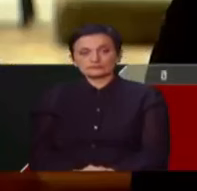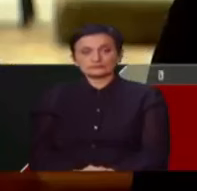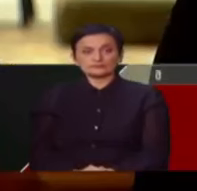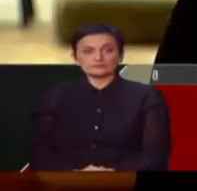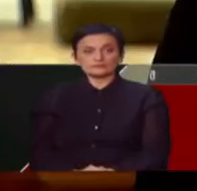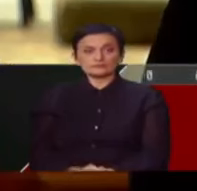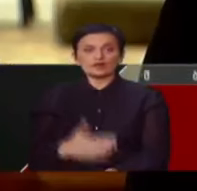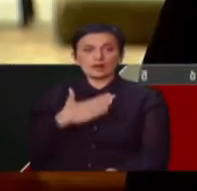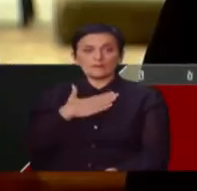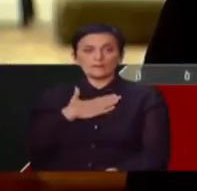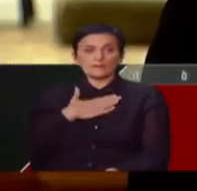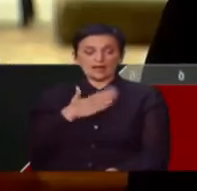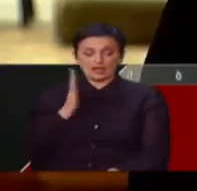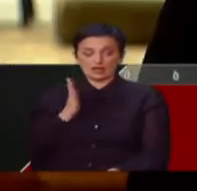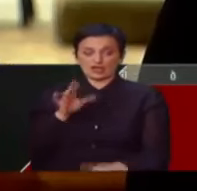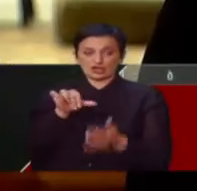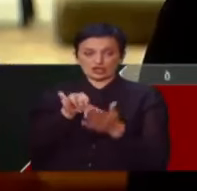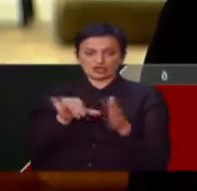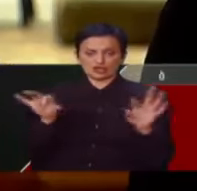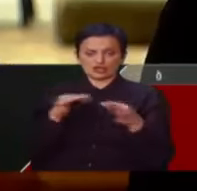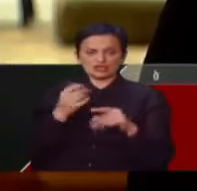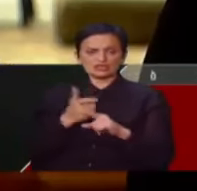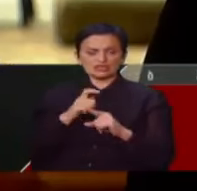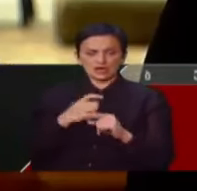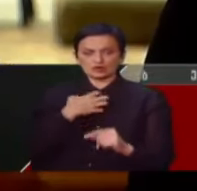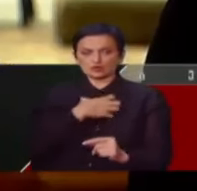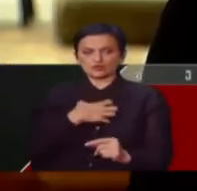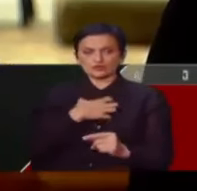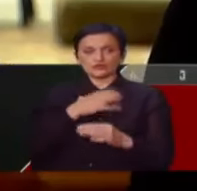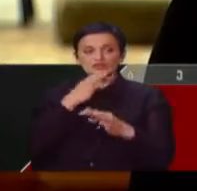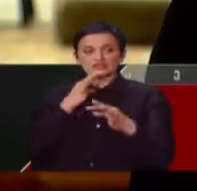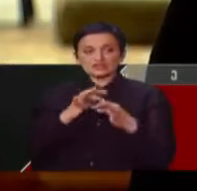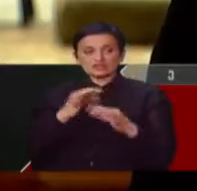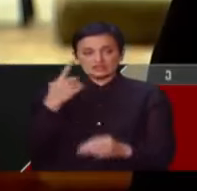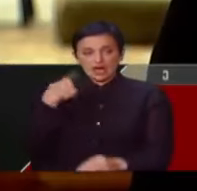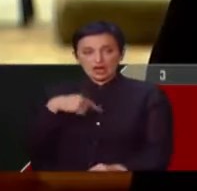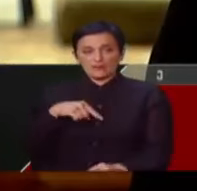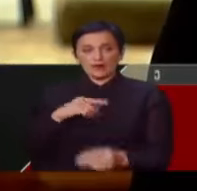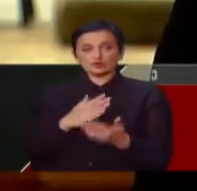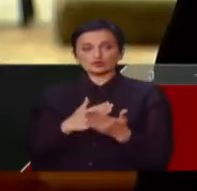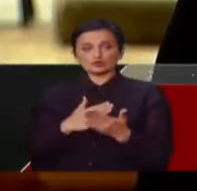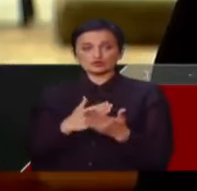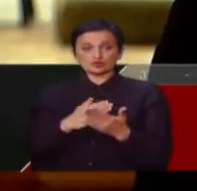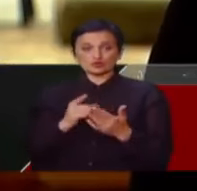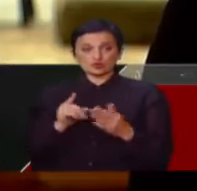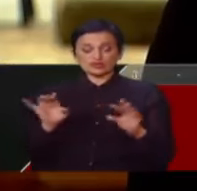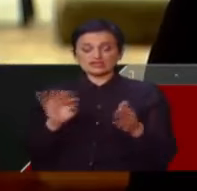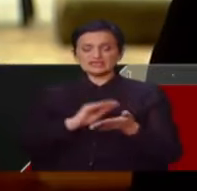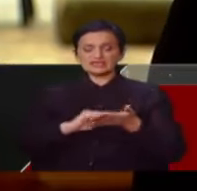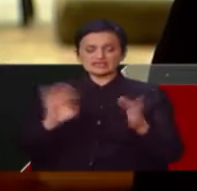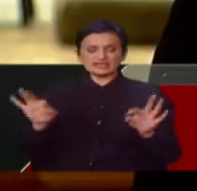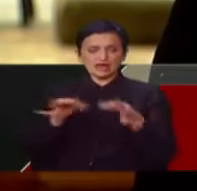წავსდები დებიუტით, რომელიც ჩემთვის ძალიან მნიშვნელოვანია და საპასუხისგებლოა. თვითონ ნაწარმოები